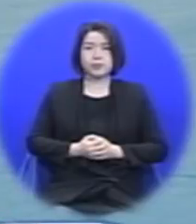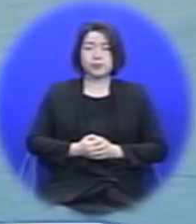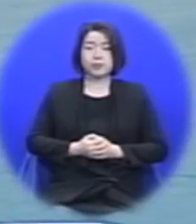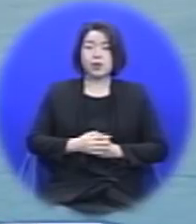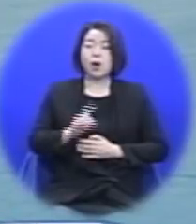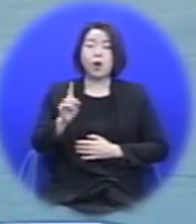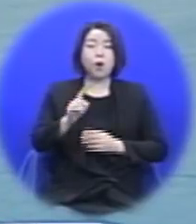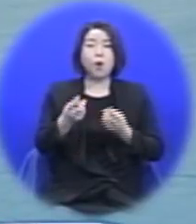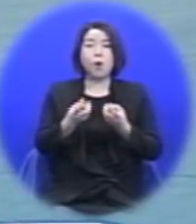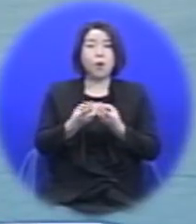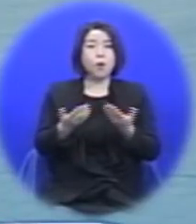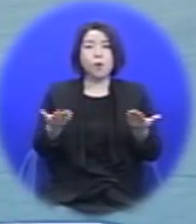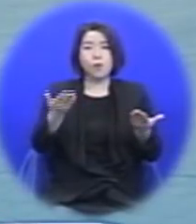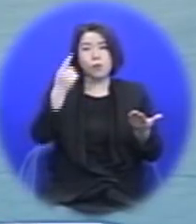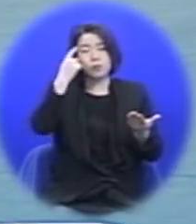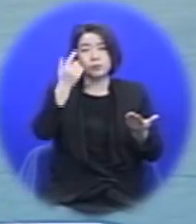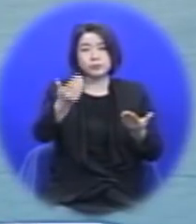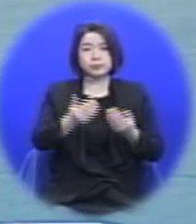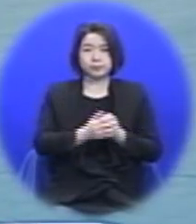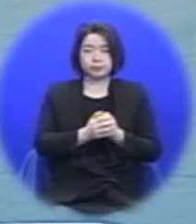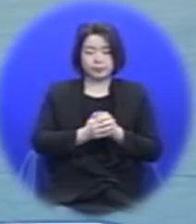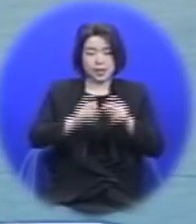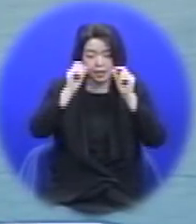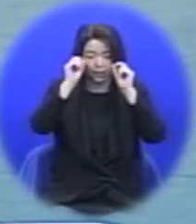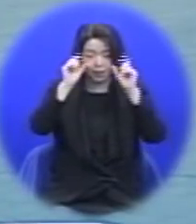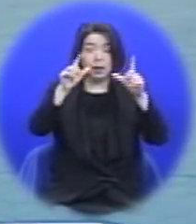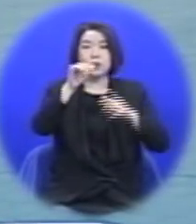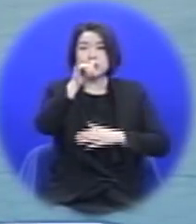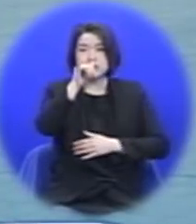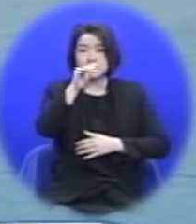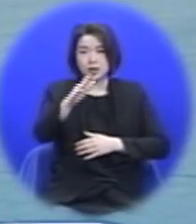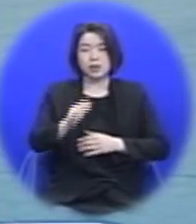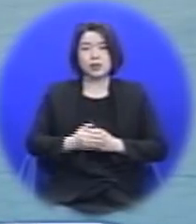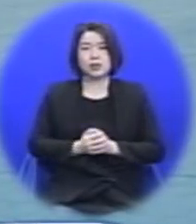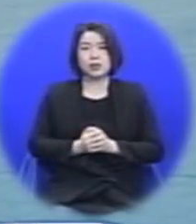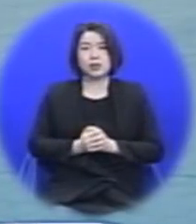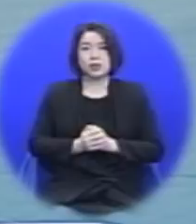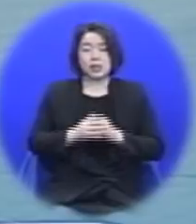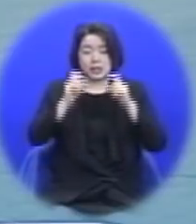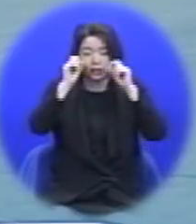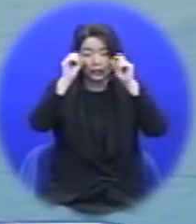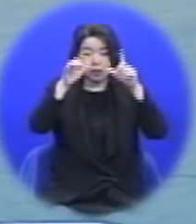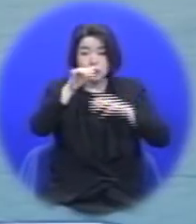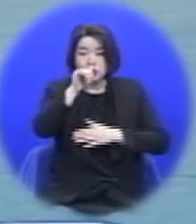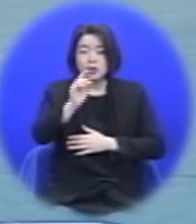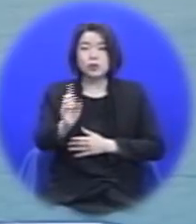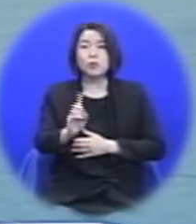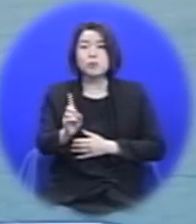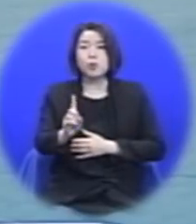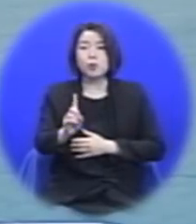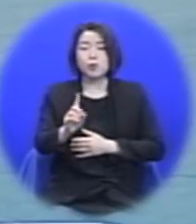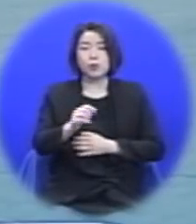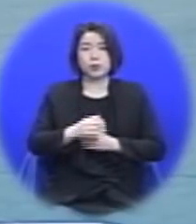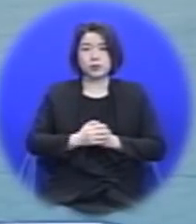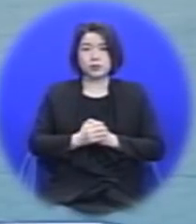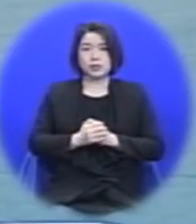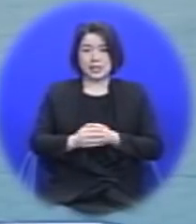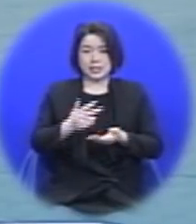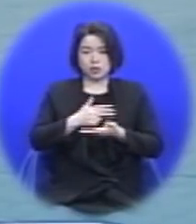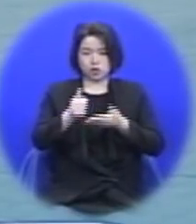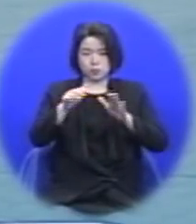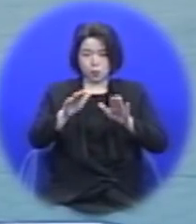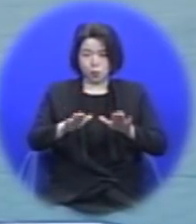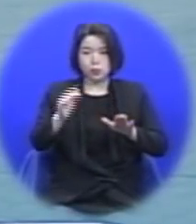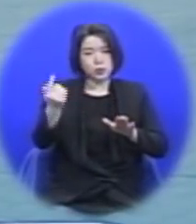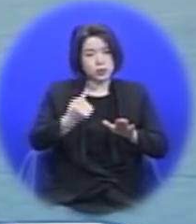그럼 어떻게 합니까? 깨어 있으라는 거예요. 깨어 있다는 것은 그럼 뭘 어떻게 하는 겁니까? 주님이 오늘